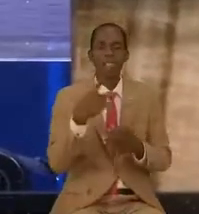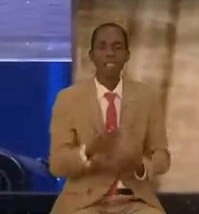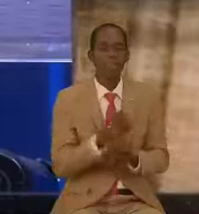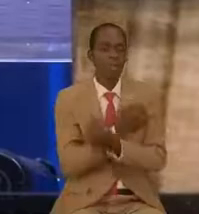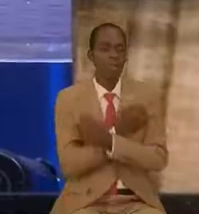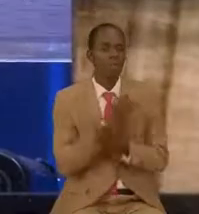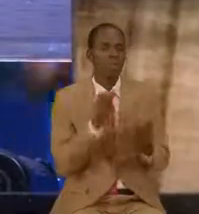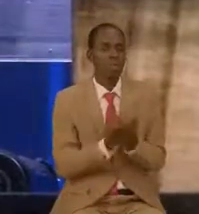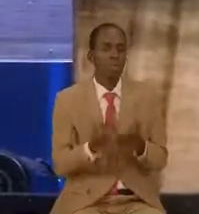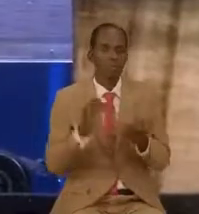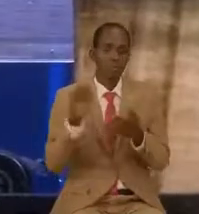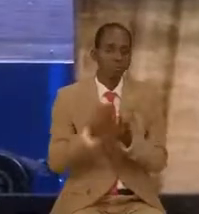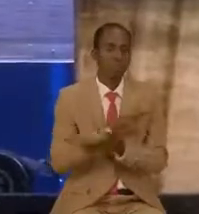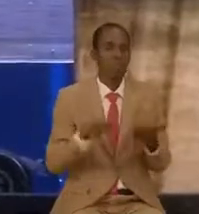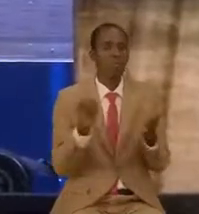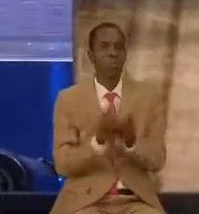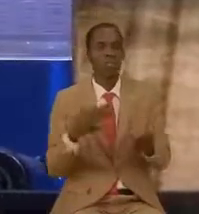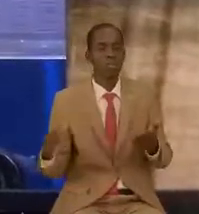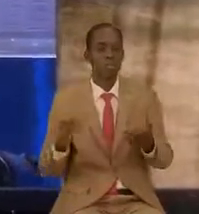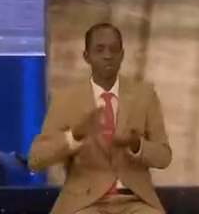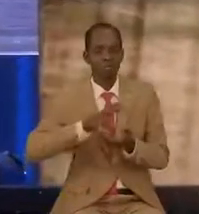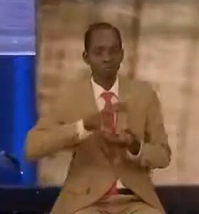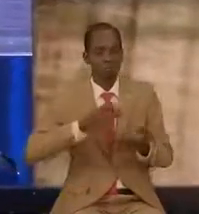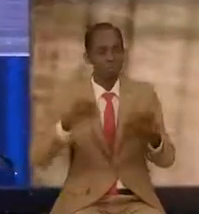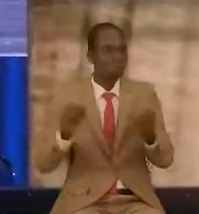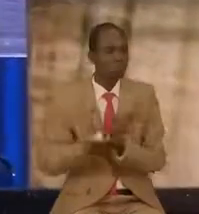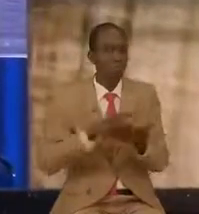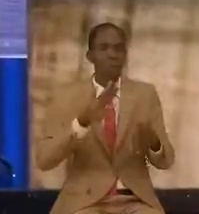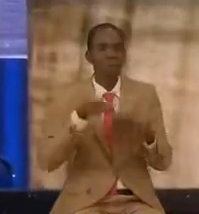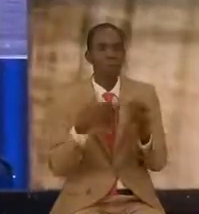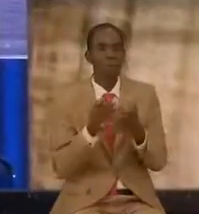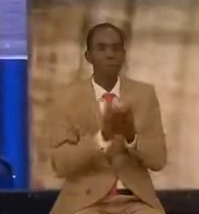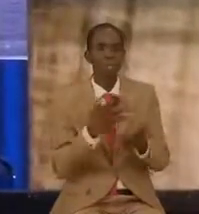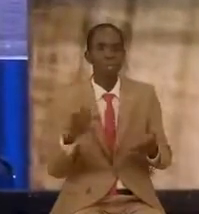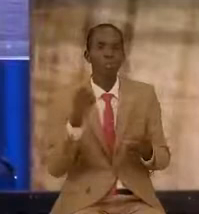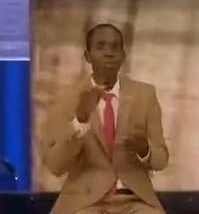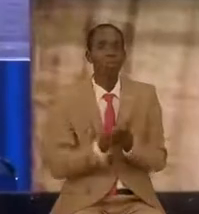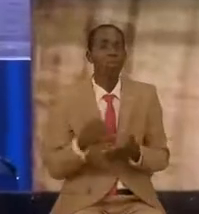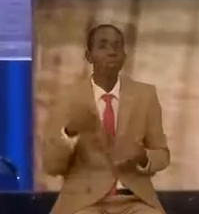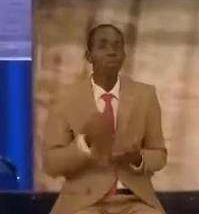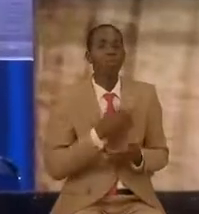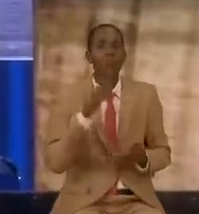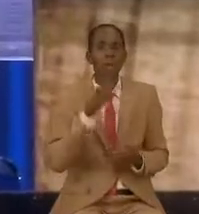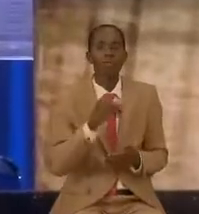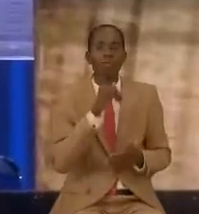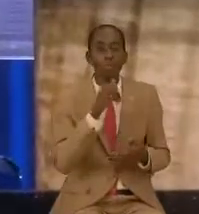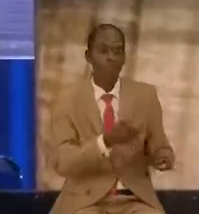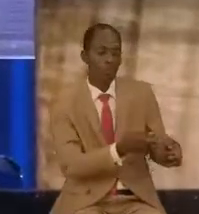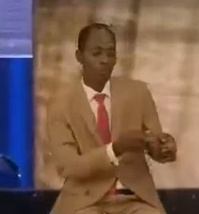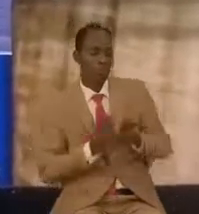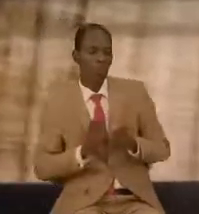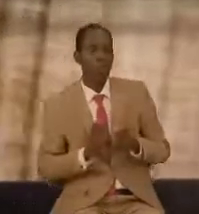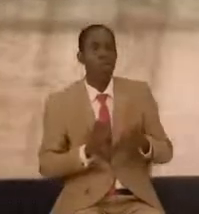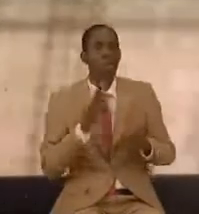qui abolit, qui crucifie la chose-là, afin que nous ne soyons pas poussés par